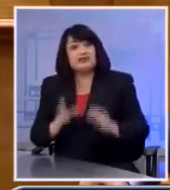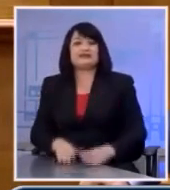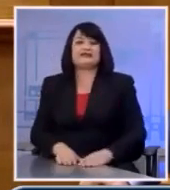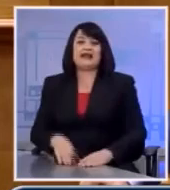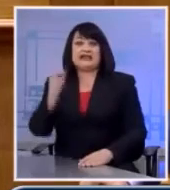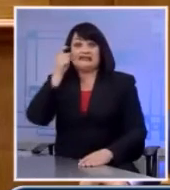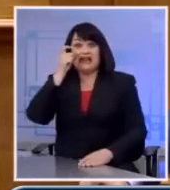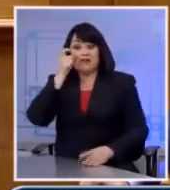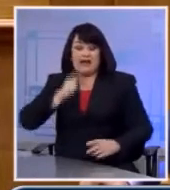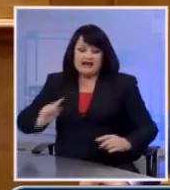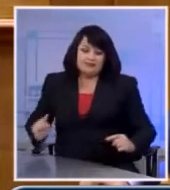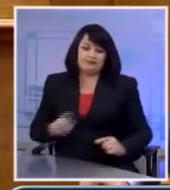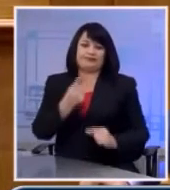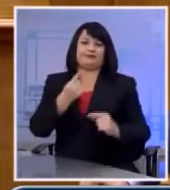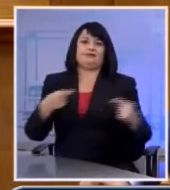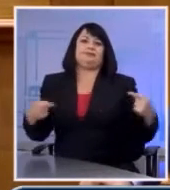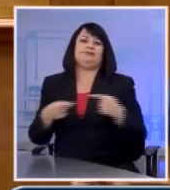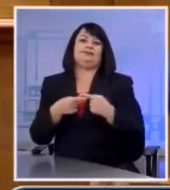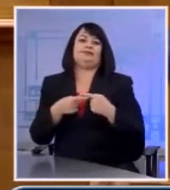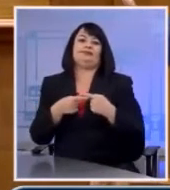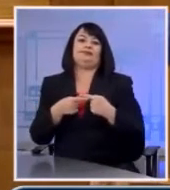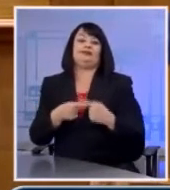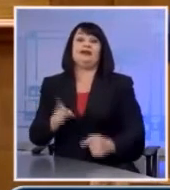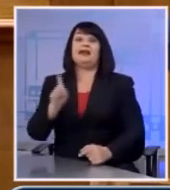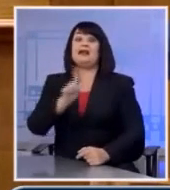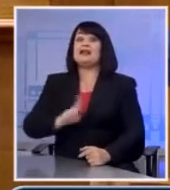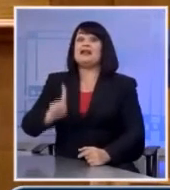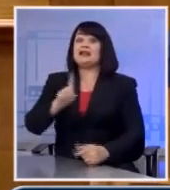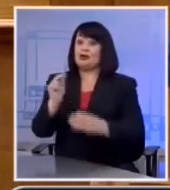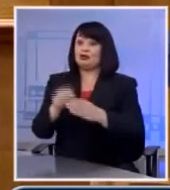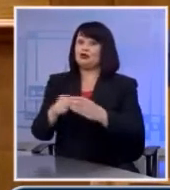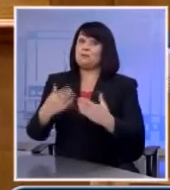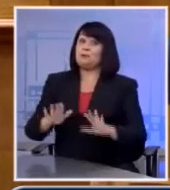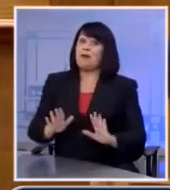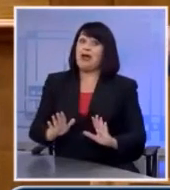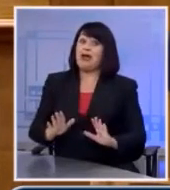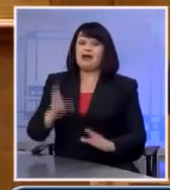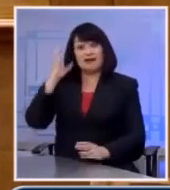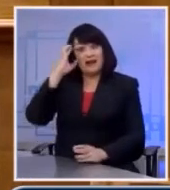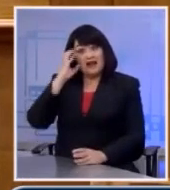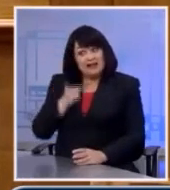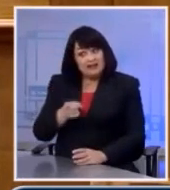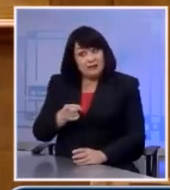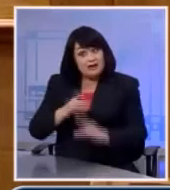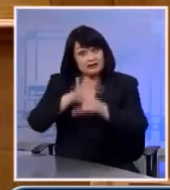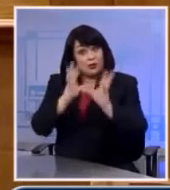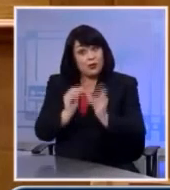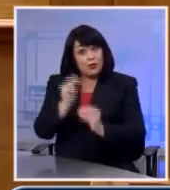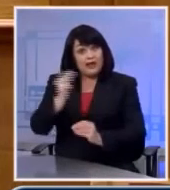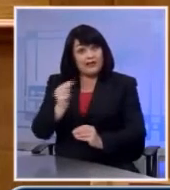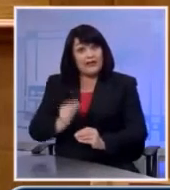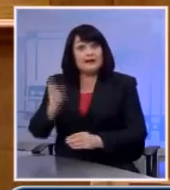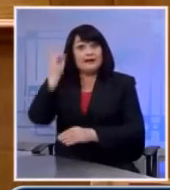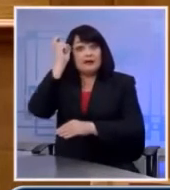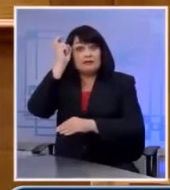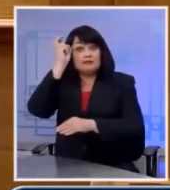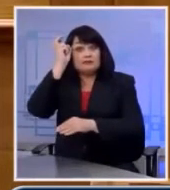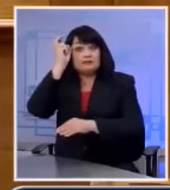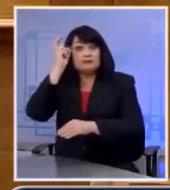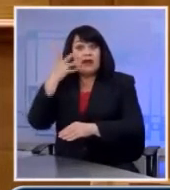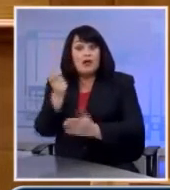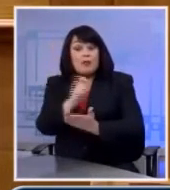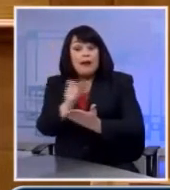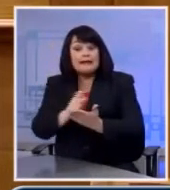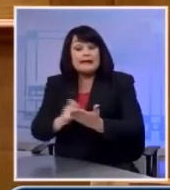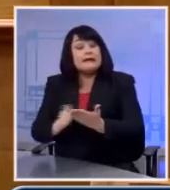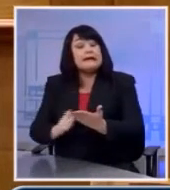Σαμαρά, κυρία Μπακογιάννη. Ο κύριος Μητσοτάκης όμως το ψήφισε. Να τα θυμόμαστε όλα, γιατί έχουμε μνήμη και έχουμε καταγράψει το τι έχει συμβεί